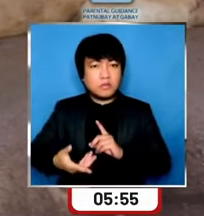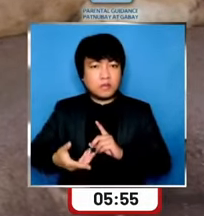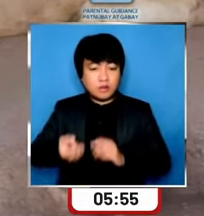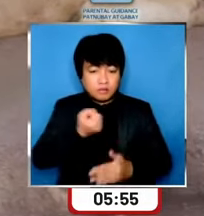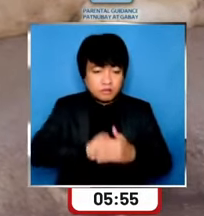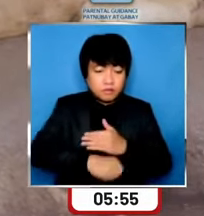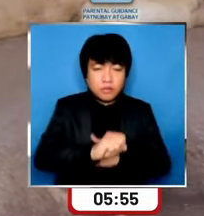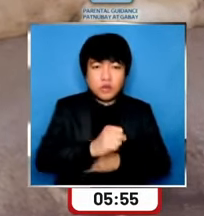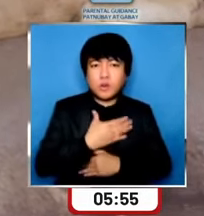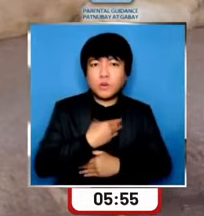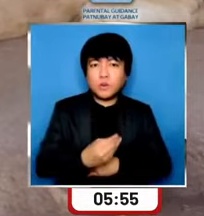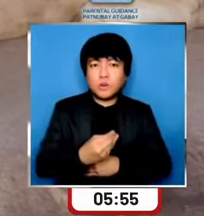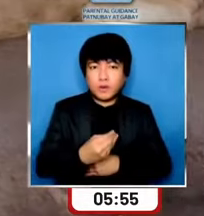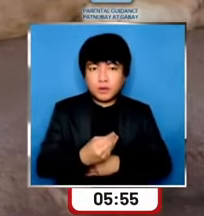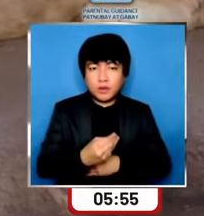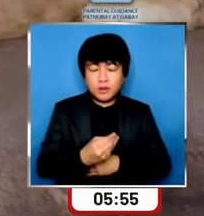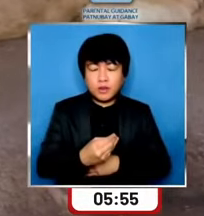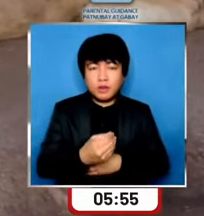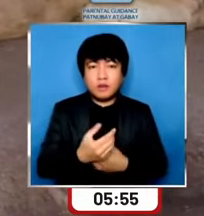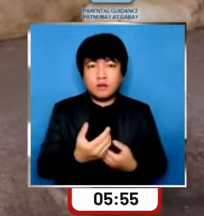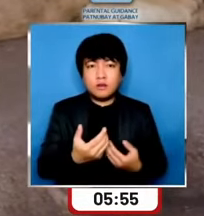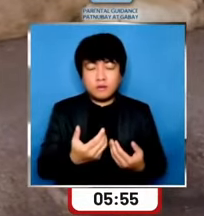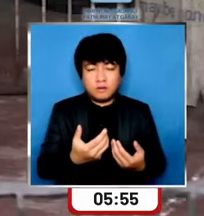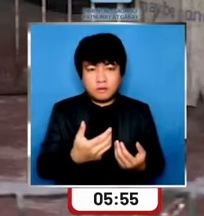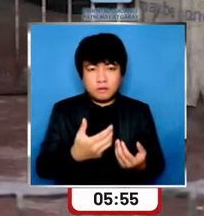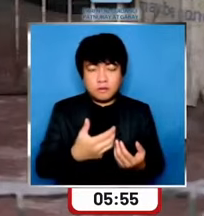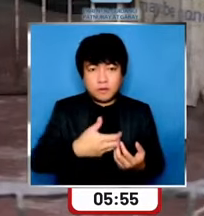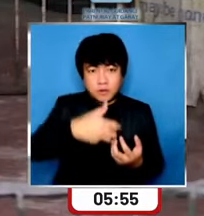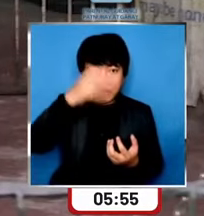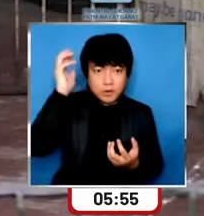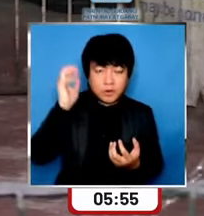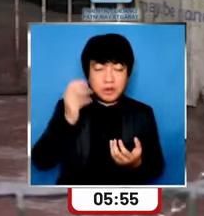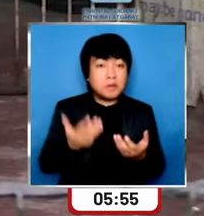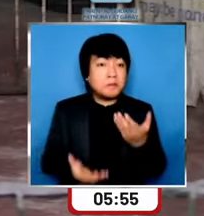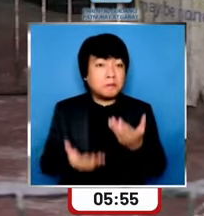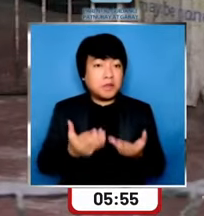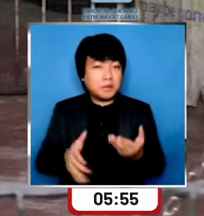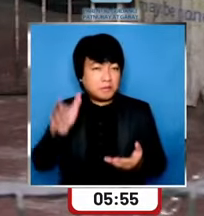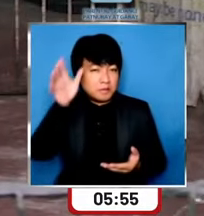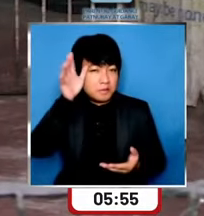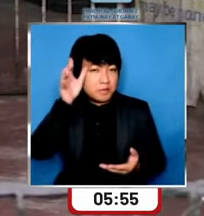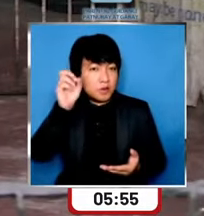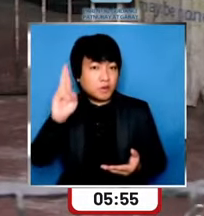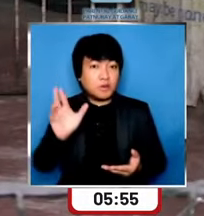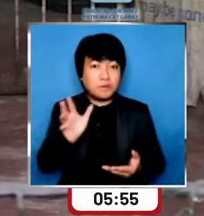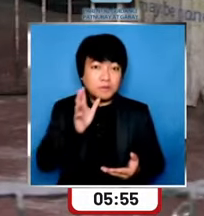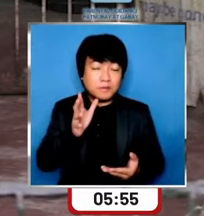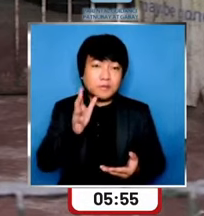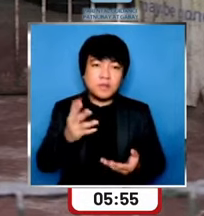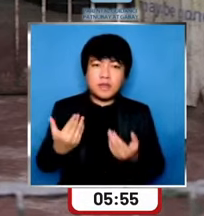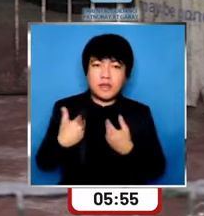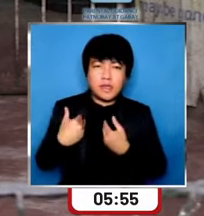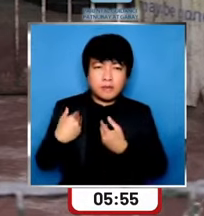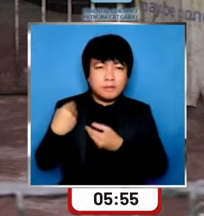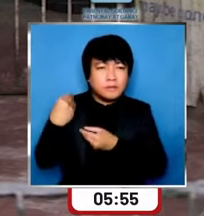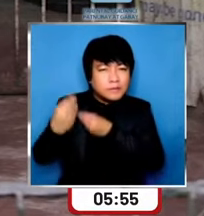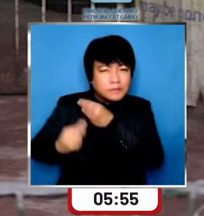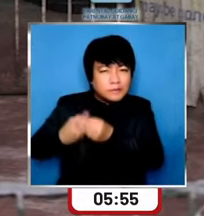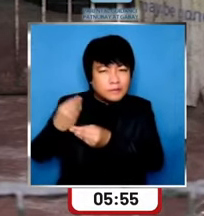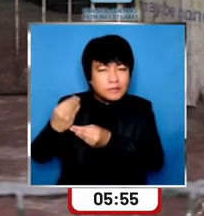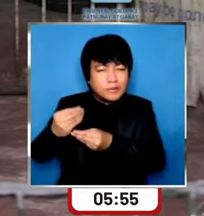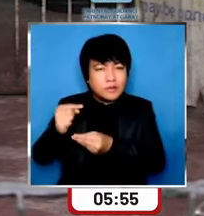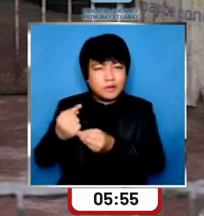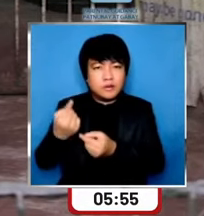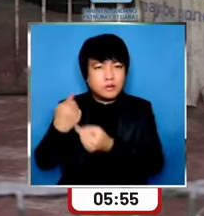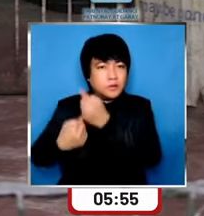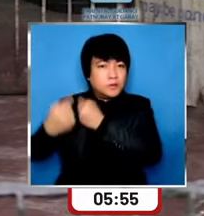yung tatay na leon at yung nanay ni leon. At dahil doon, binagtakpo ng Diyos yung dalawa. At by